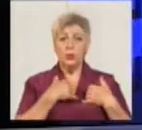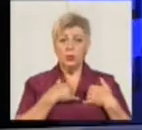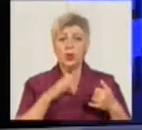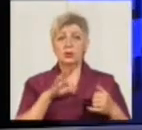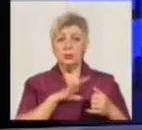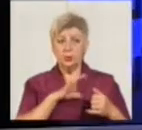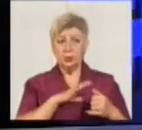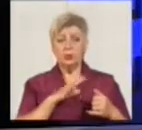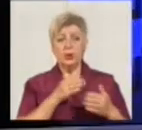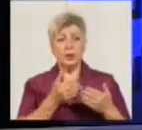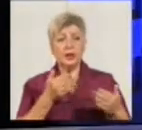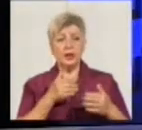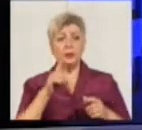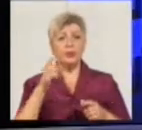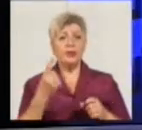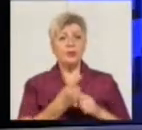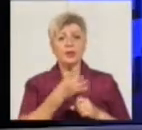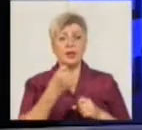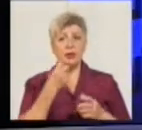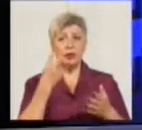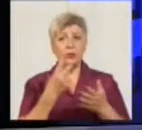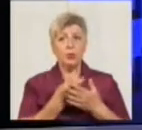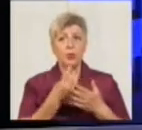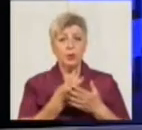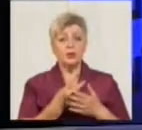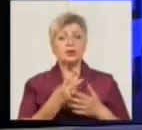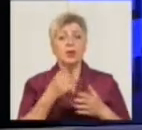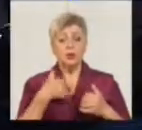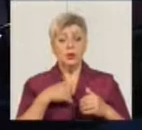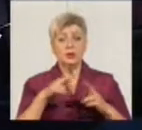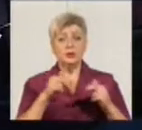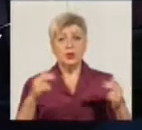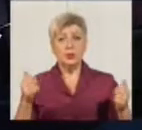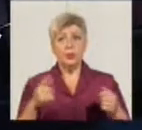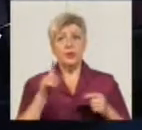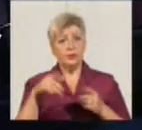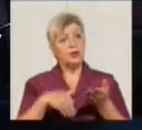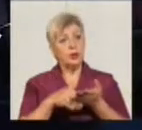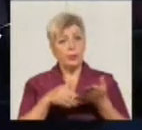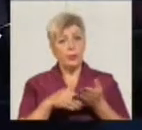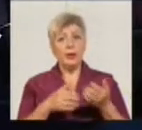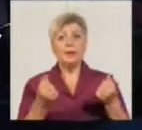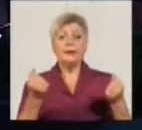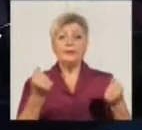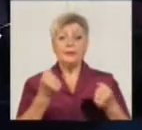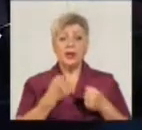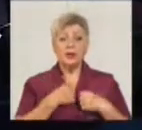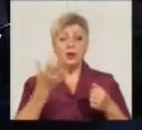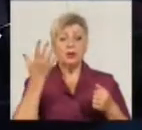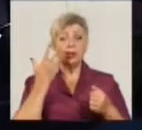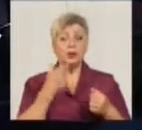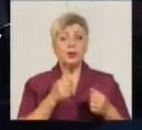Наскільки відомо, ви допомагали організувати цей допрем'єрний показ. От розкажіть, будь ласка, про це. Так, на жаль, коли